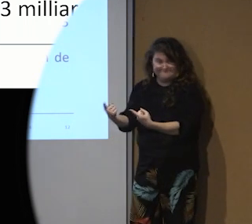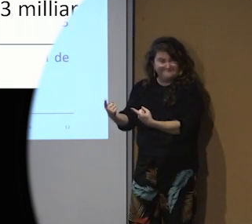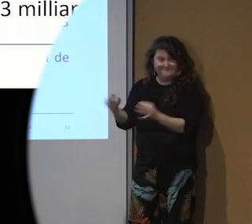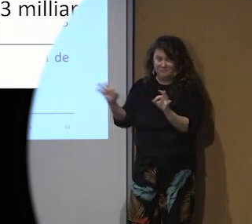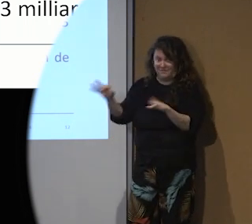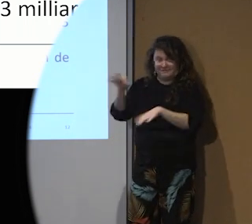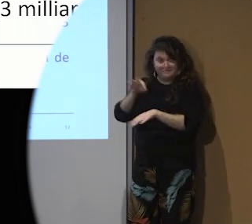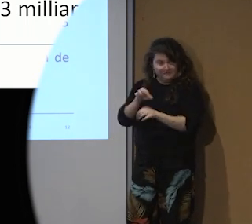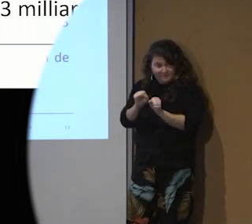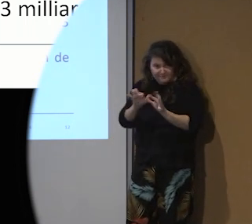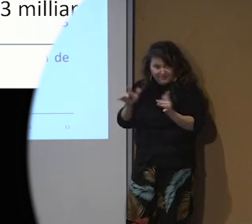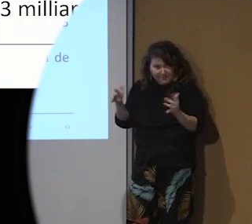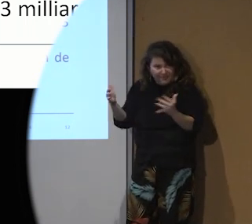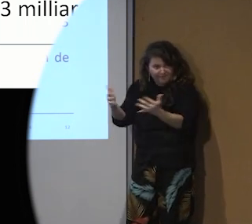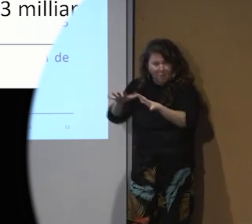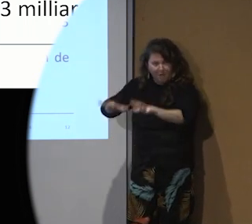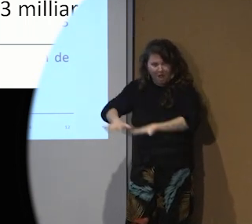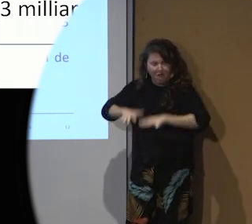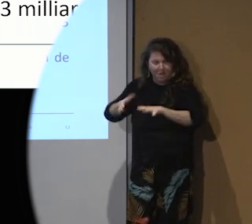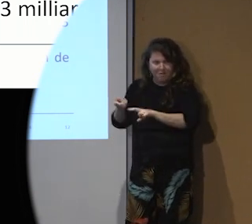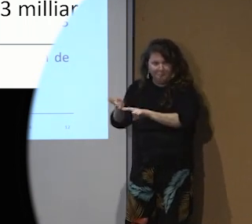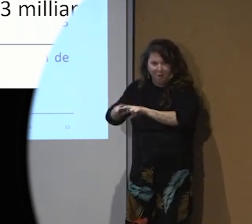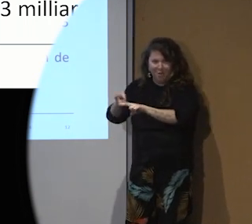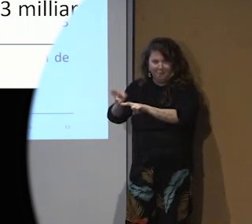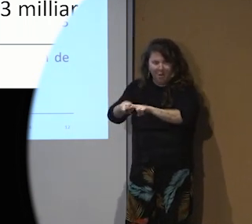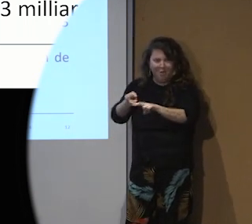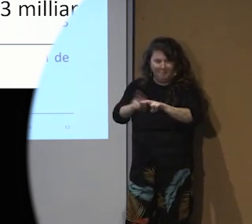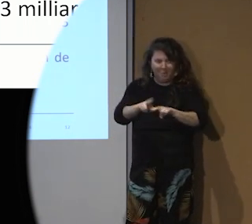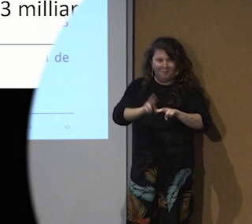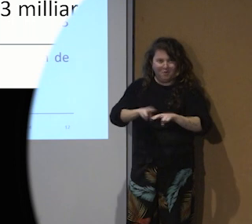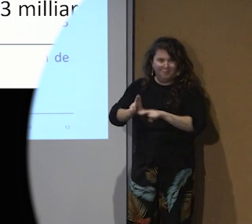tue. Ça, ce sont les conclusions de nos experts français,